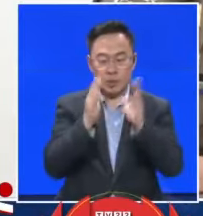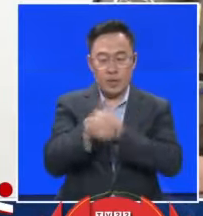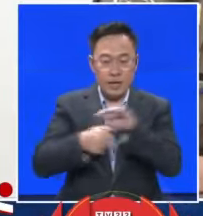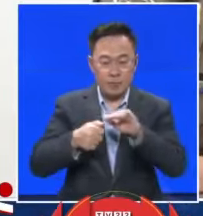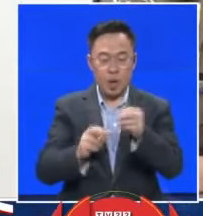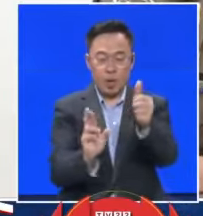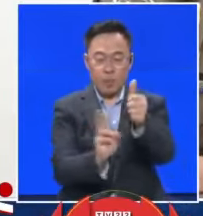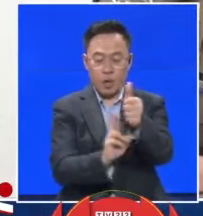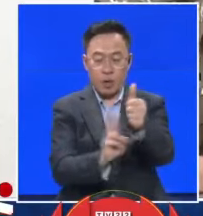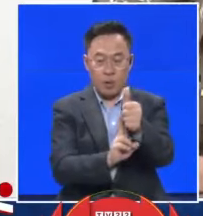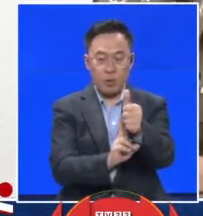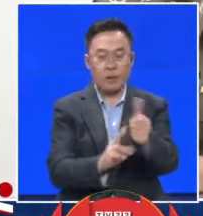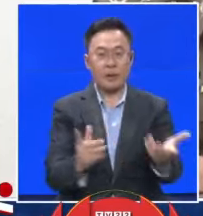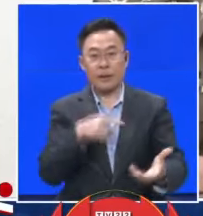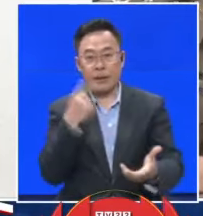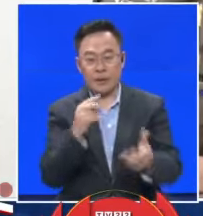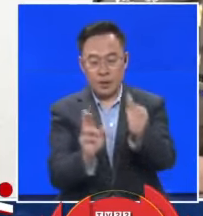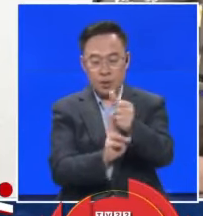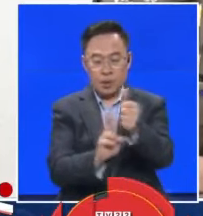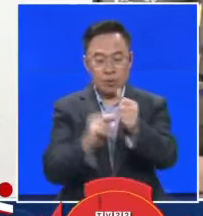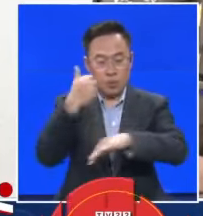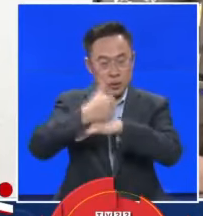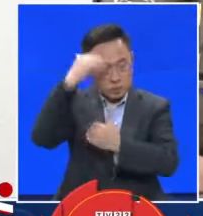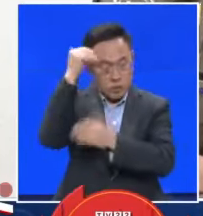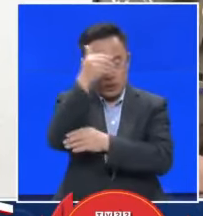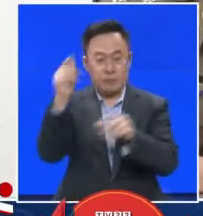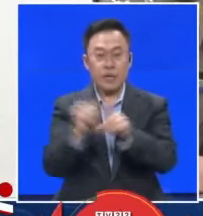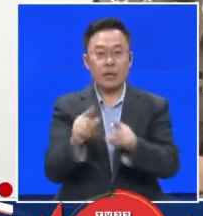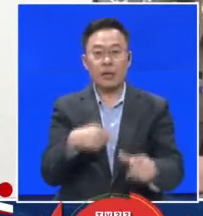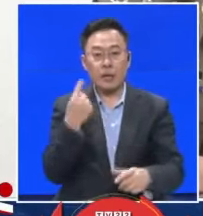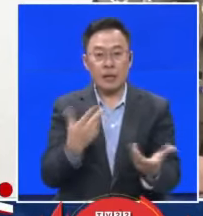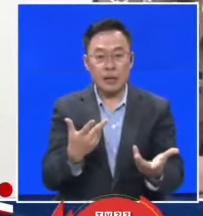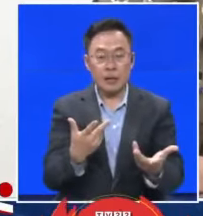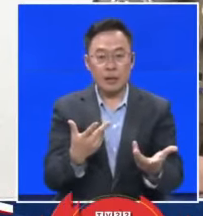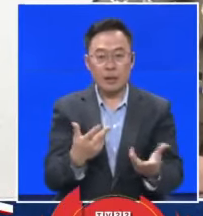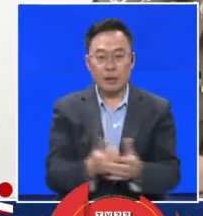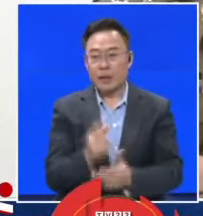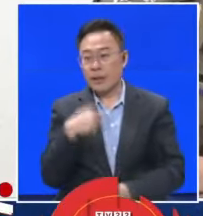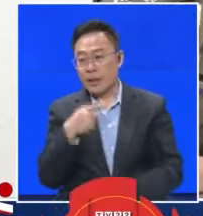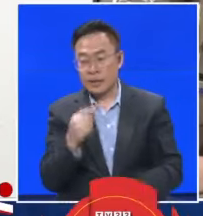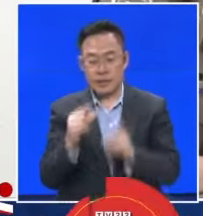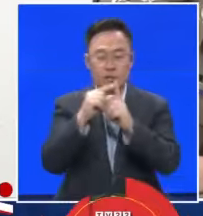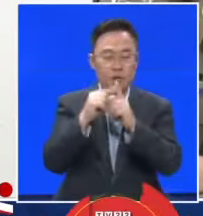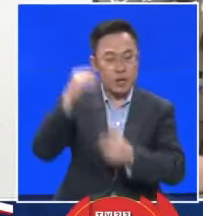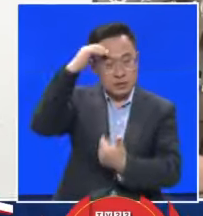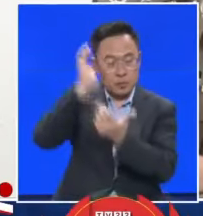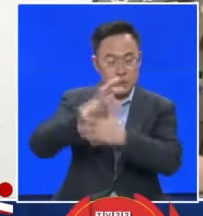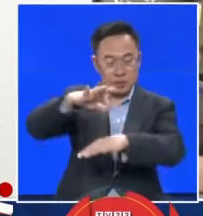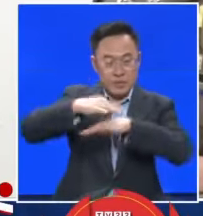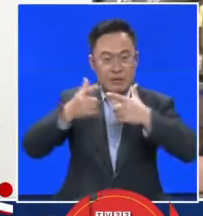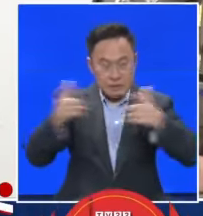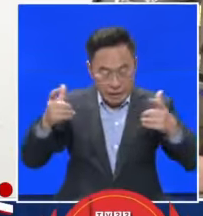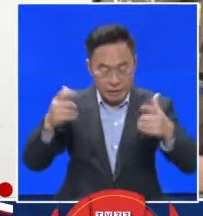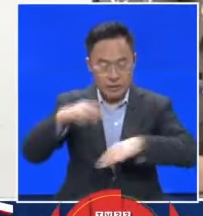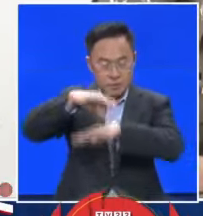ยอมออกมาเคลื่อนไหวให้ผู้ใต้บัญชาการมาชี้แจงบิ๊กต่อบอกก็ยังไม่ทราบอีกอะว่าอีแอบเนี่ยใครนะฮะตรงนี้เดี๋ยวลองฟังเสียงท่